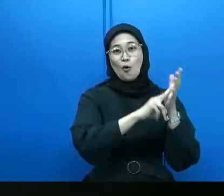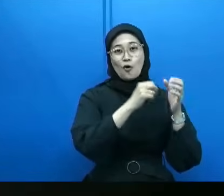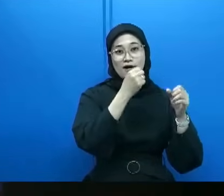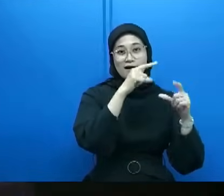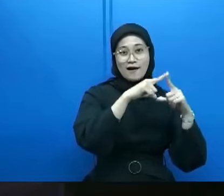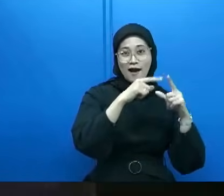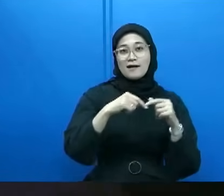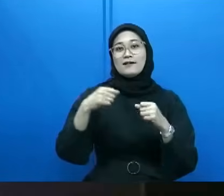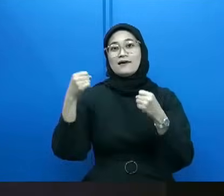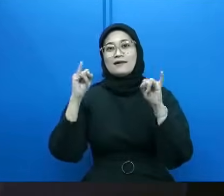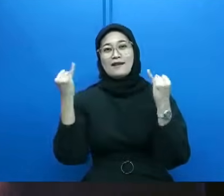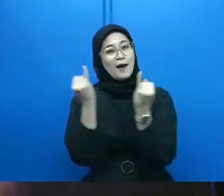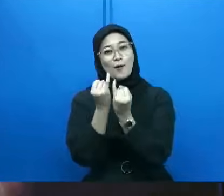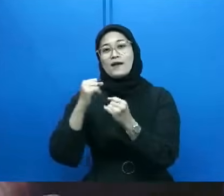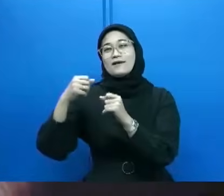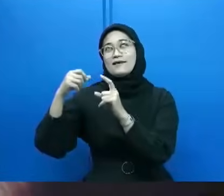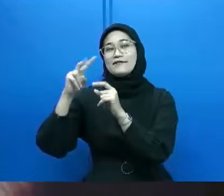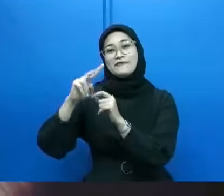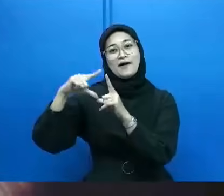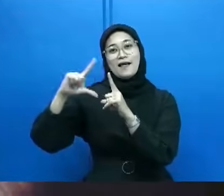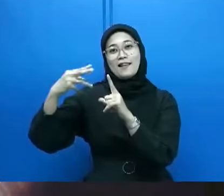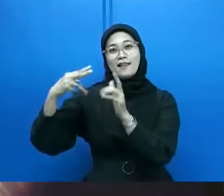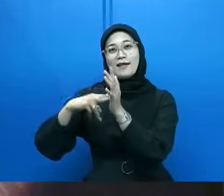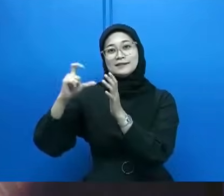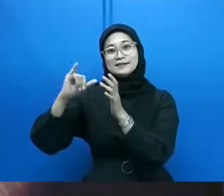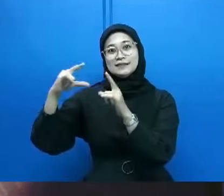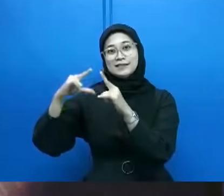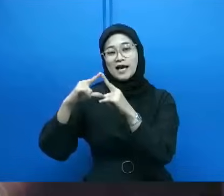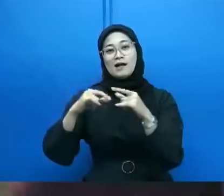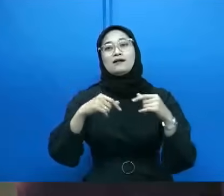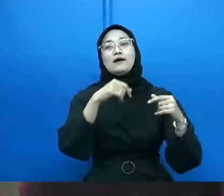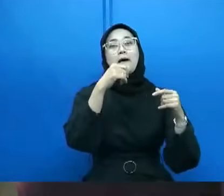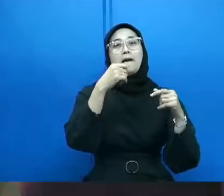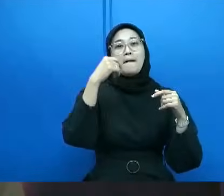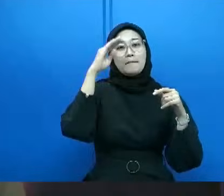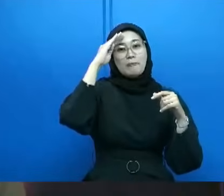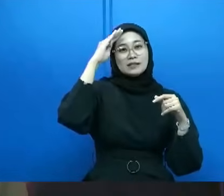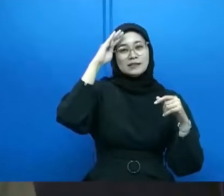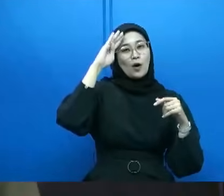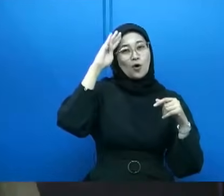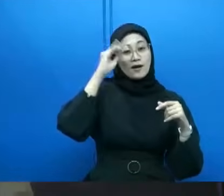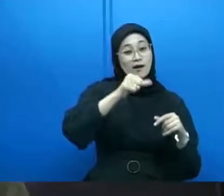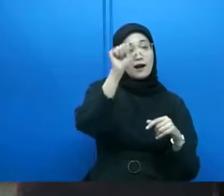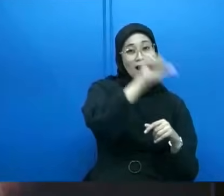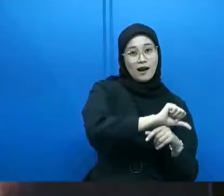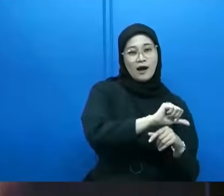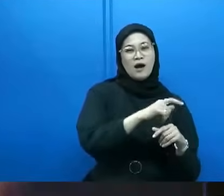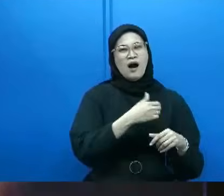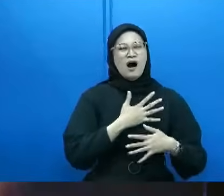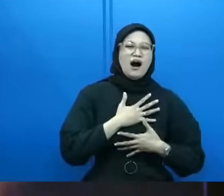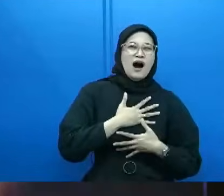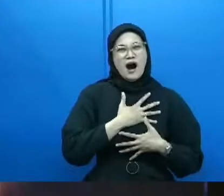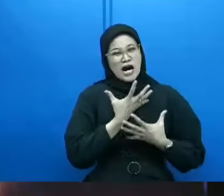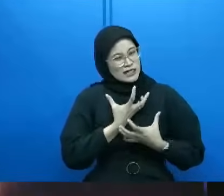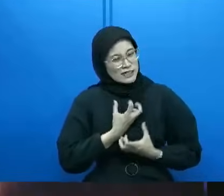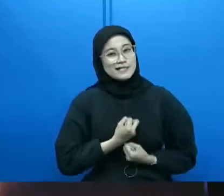Tungguin sampai malam. Pengen nonton, tahajud kalah. Ketika Anda berhijrah, Allahu Akbar.